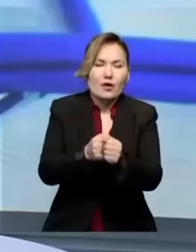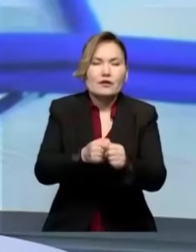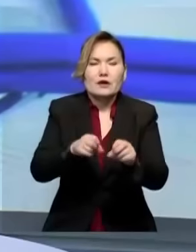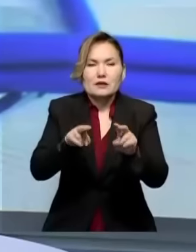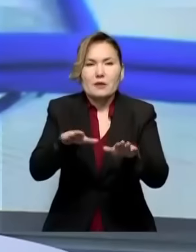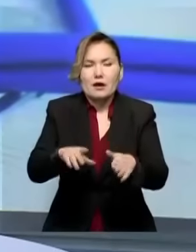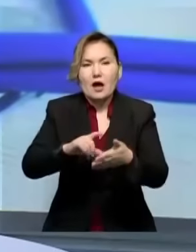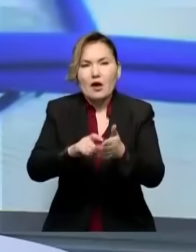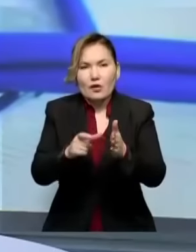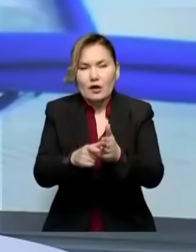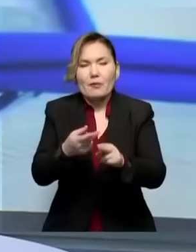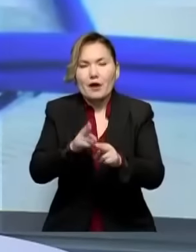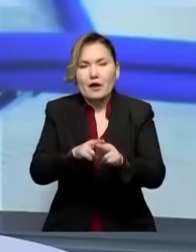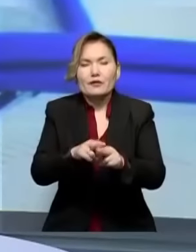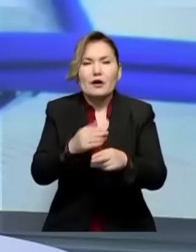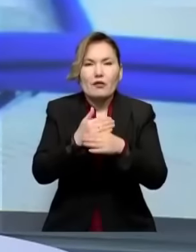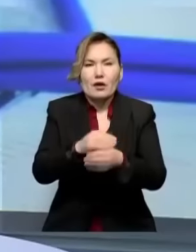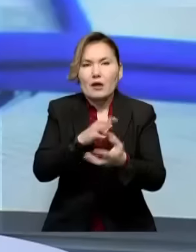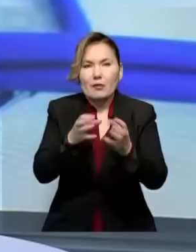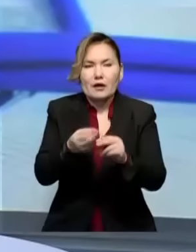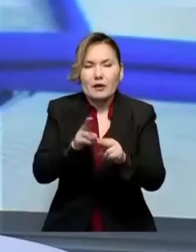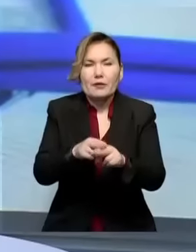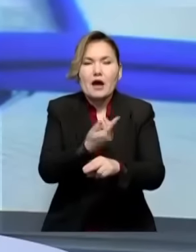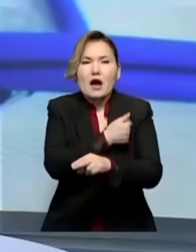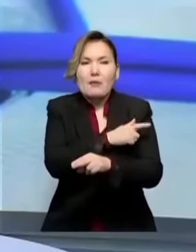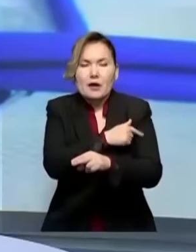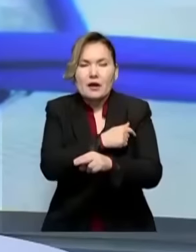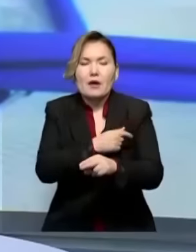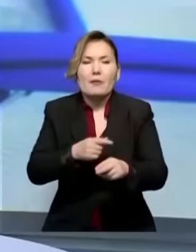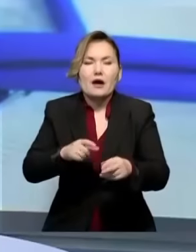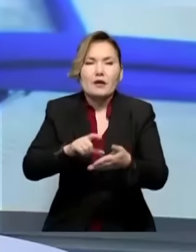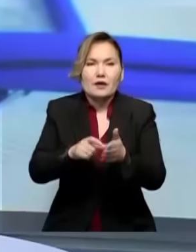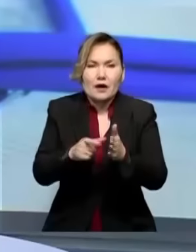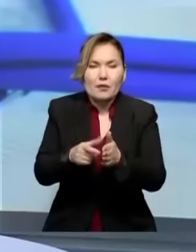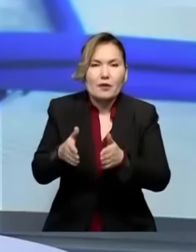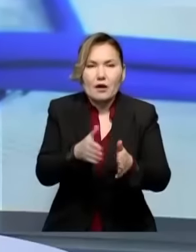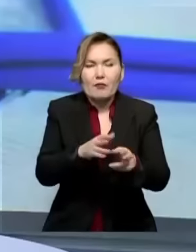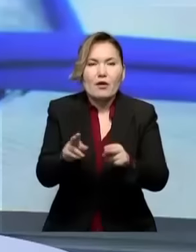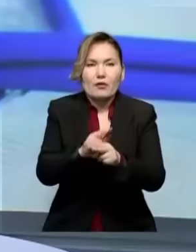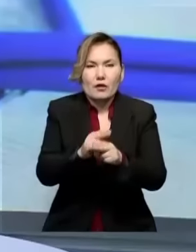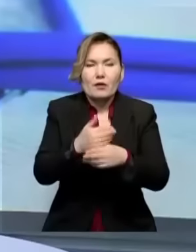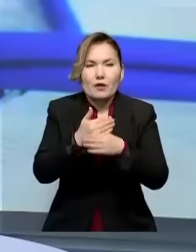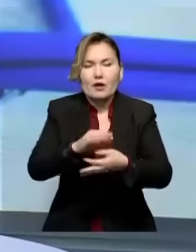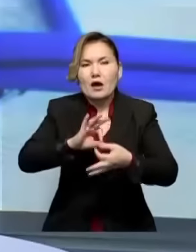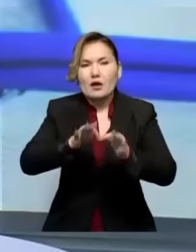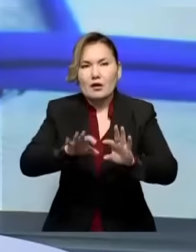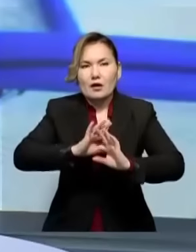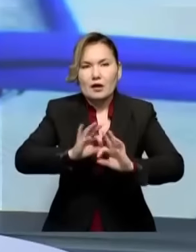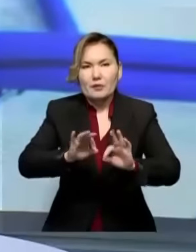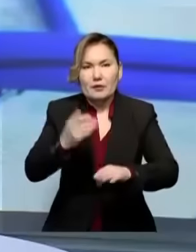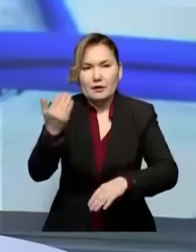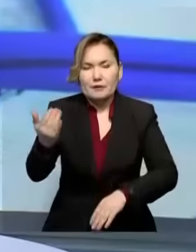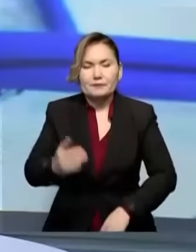жерлерден алынып тасталады. Жалпы жол бойында орналасқан медициналық құтқару пункттерінің жағдайы қандай, Бақыт Топтайваның репортажынан